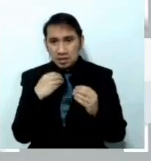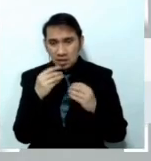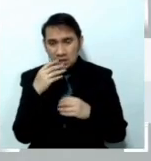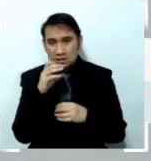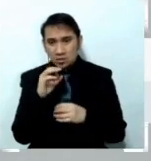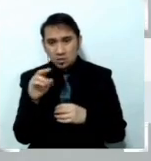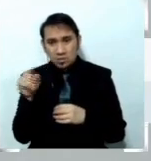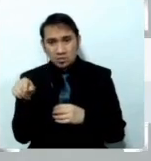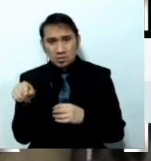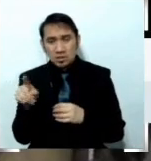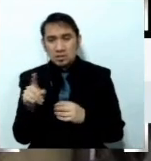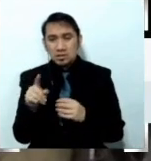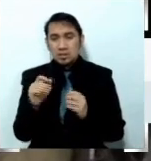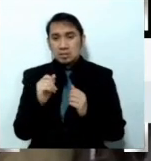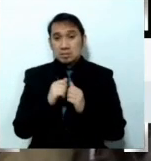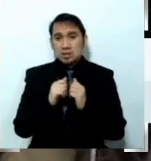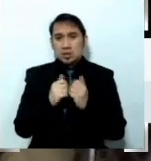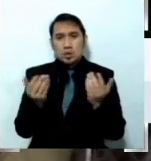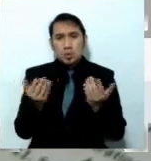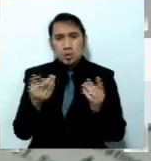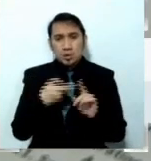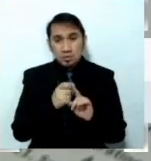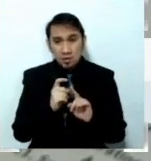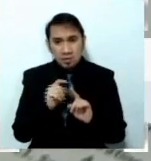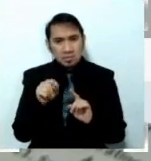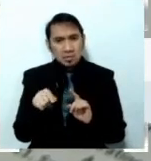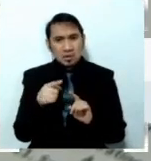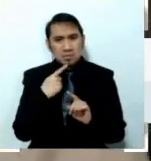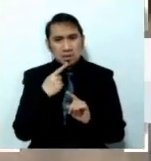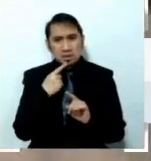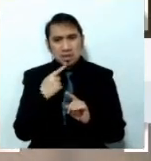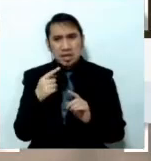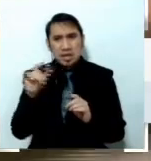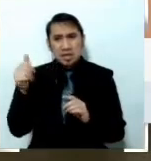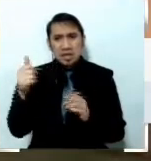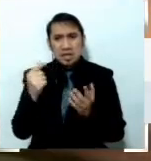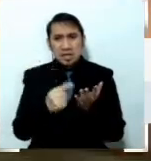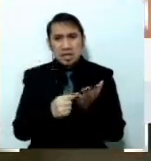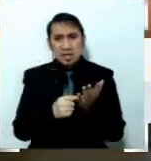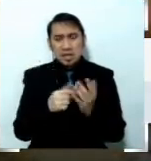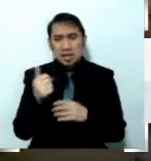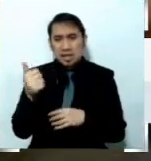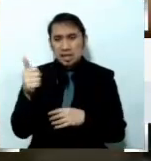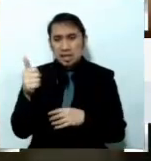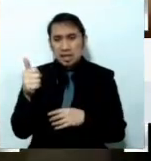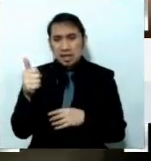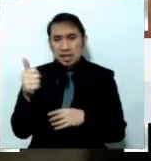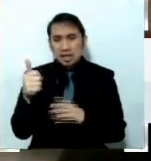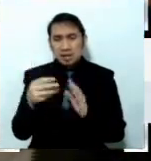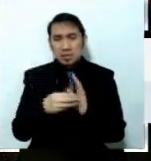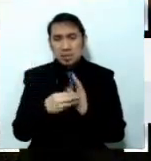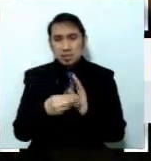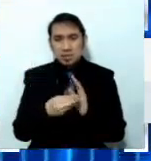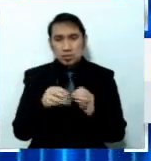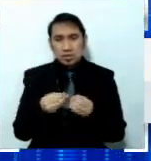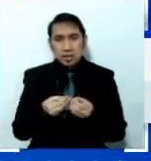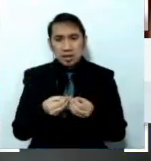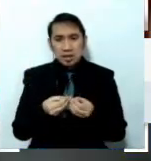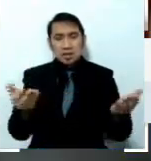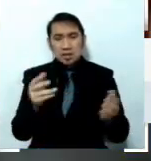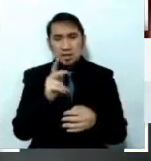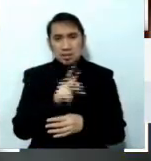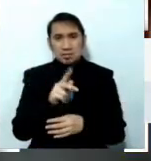DepEd na galing ito sa grade 10 module na ipinamahagi sa ilang paaralan sa Pampanga. Ginawaan na po yan ng